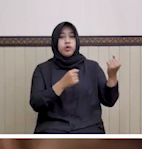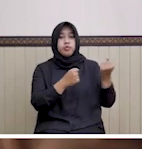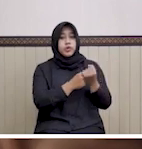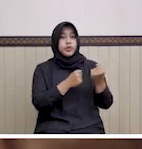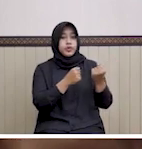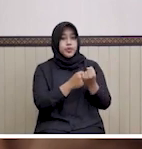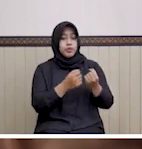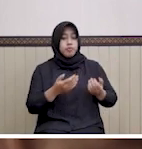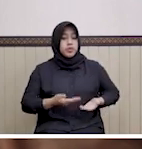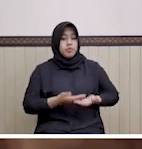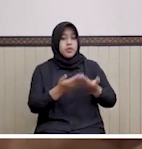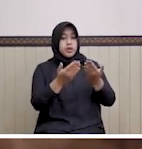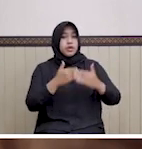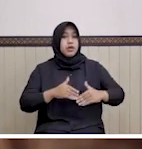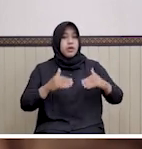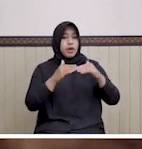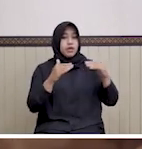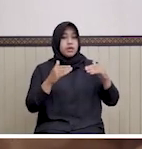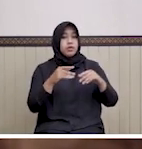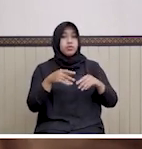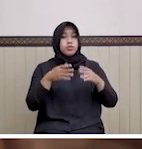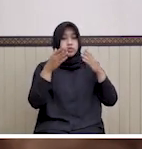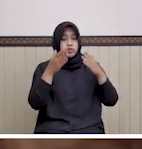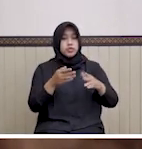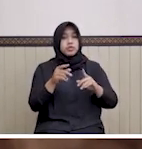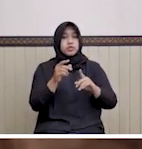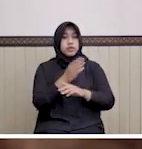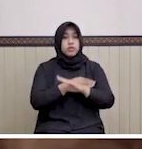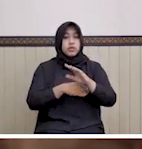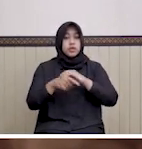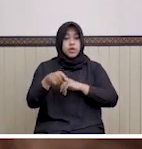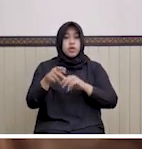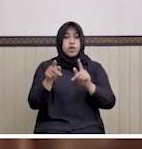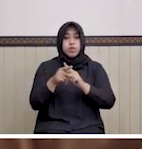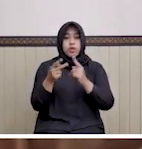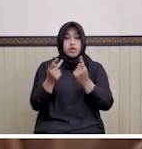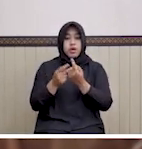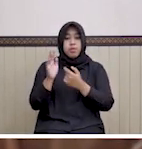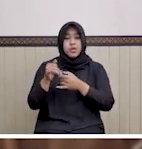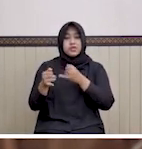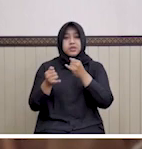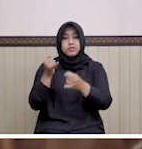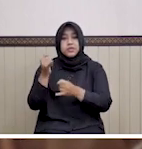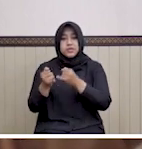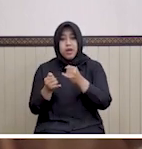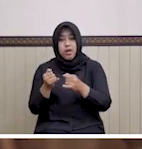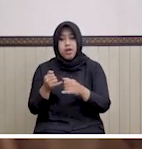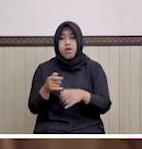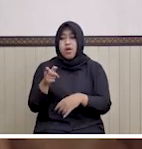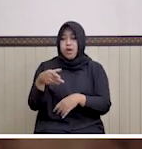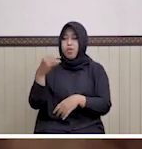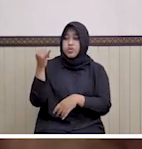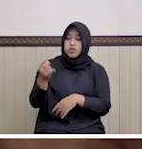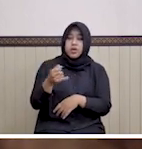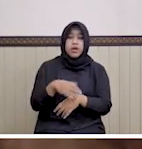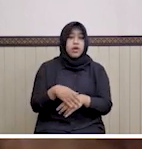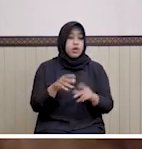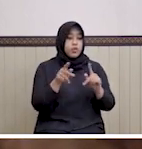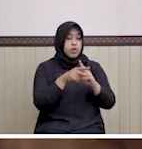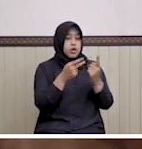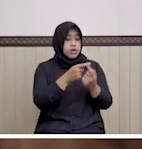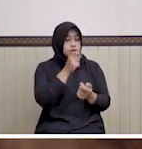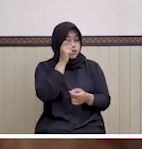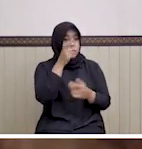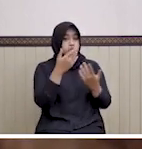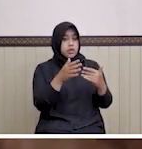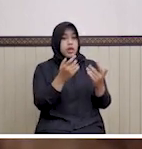untuk mendaki memberi keadilan ke difabel ini ya keluar yang mungkin masih menyalahkan dia keluarga tidak atau keluarga sudah sadar tapi masyarakat